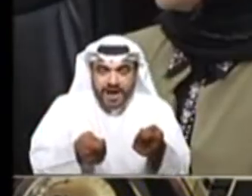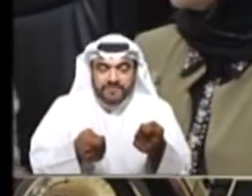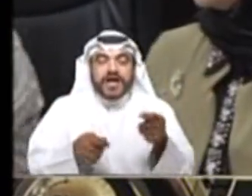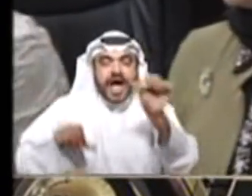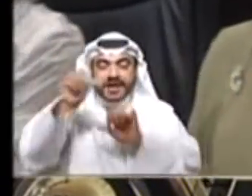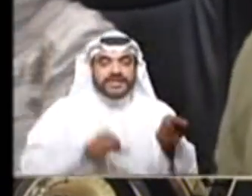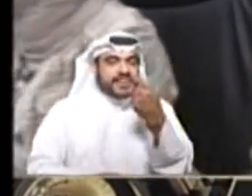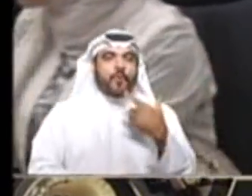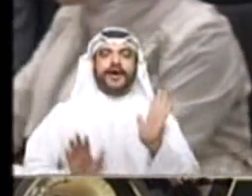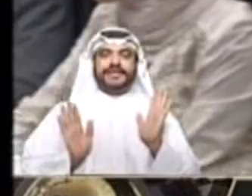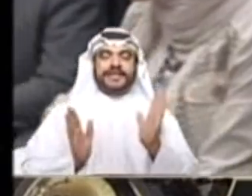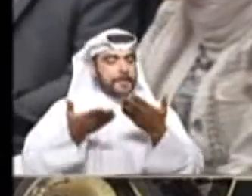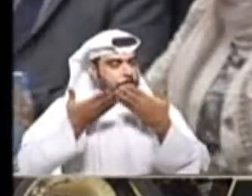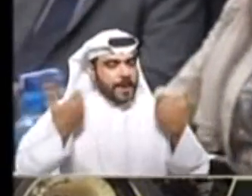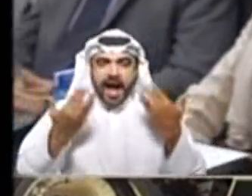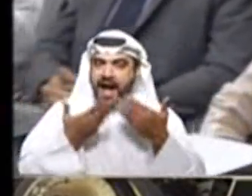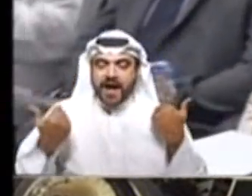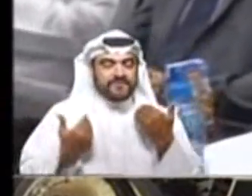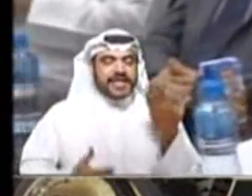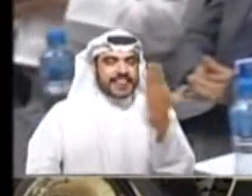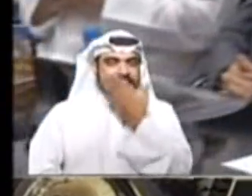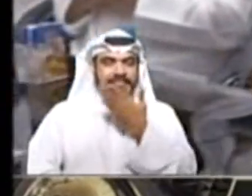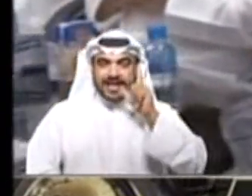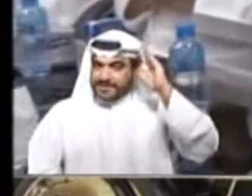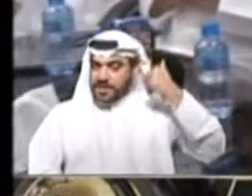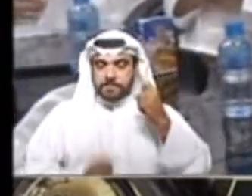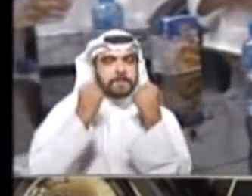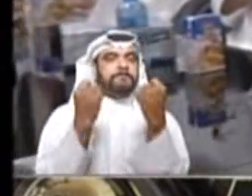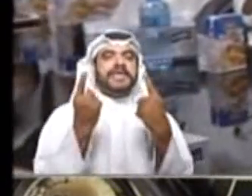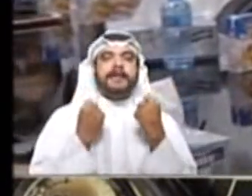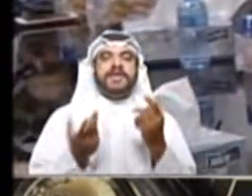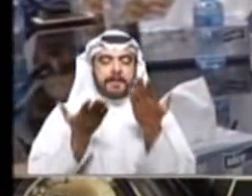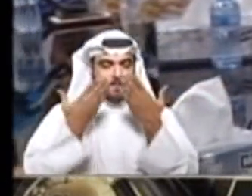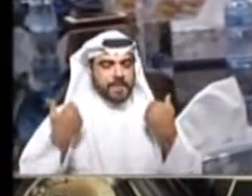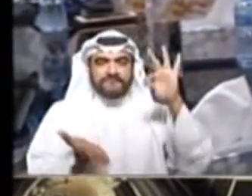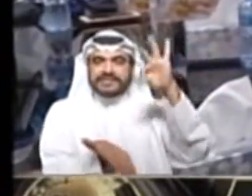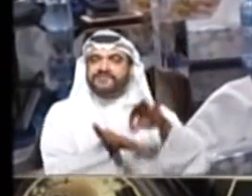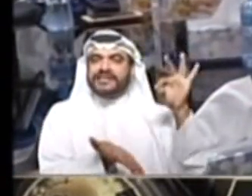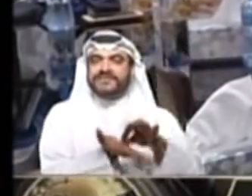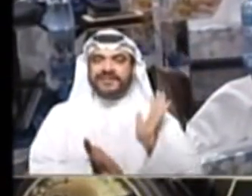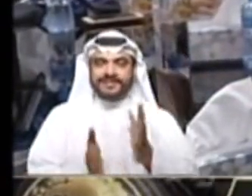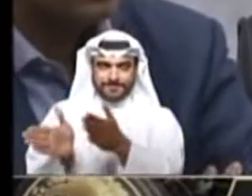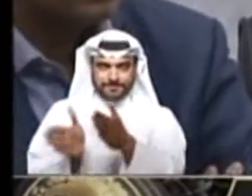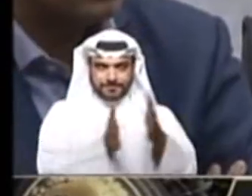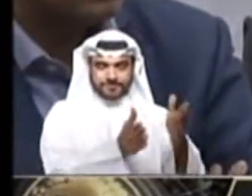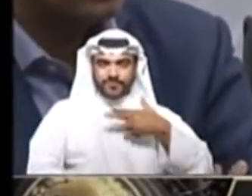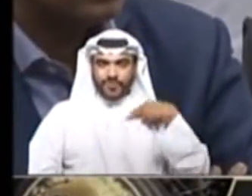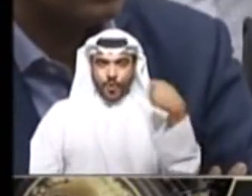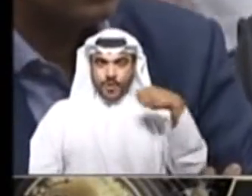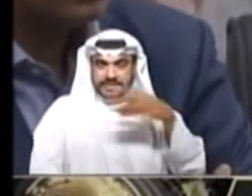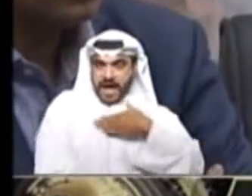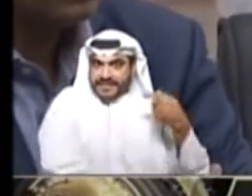معالجتها. وزارة الصحة لديها خطة طوارئ مركزية للتعامل مع الأمراض المعدية الوبائية، إذ تم